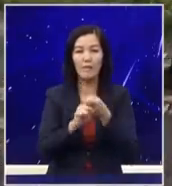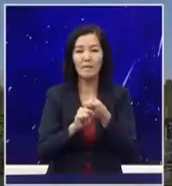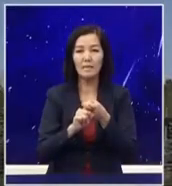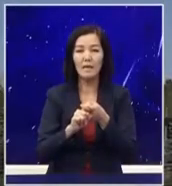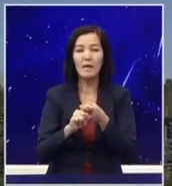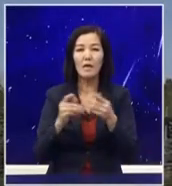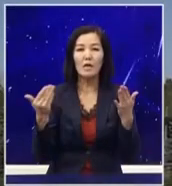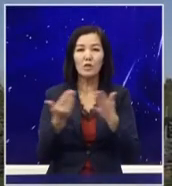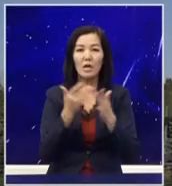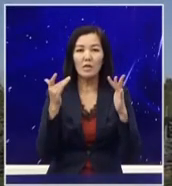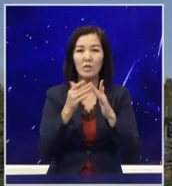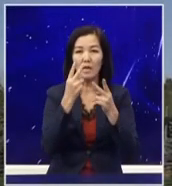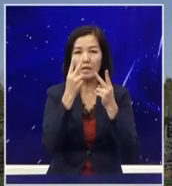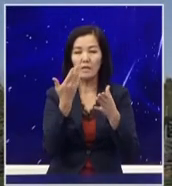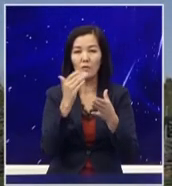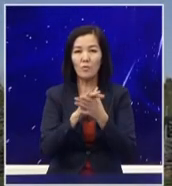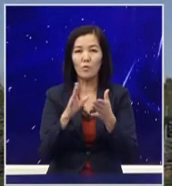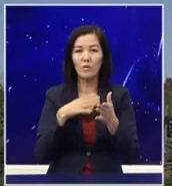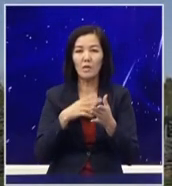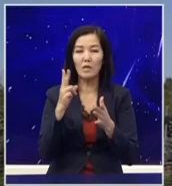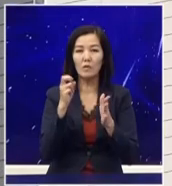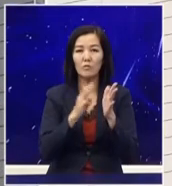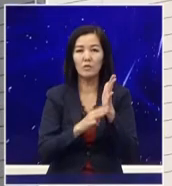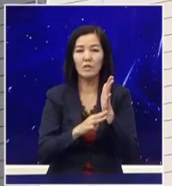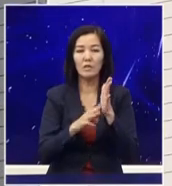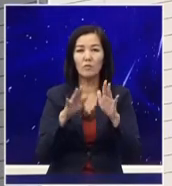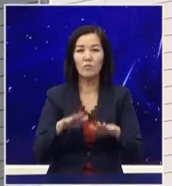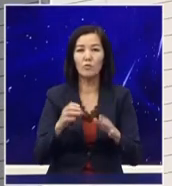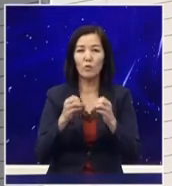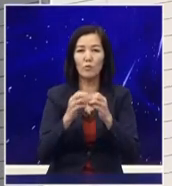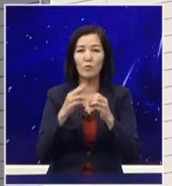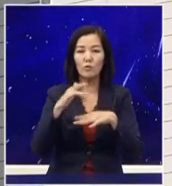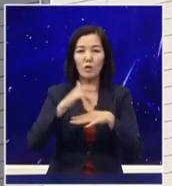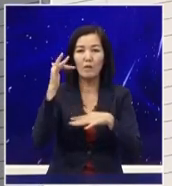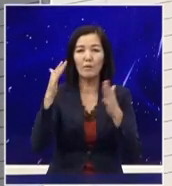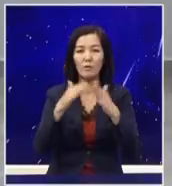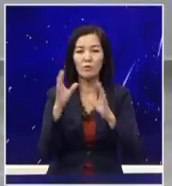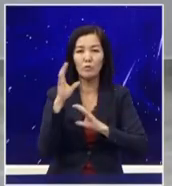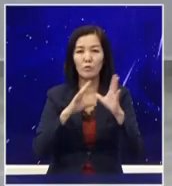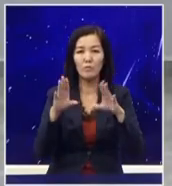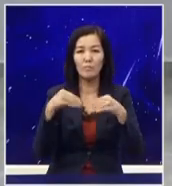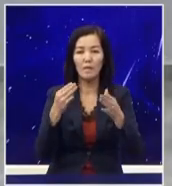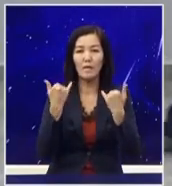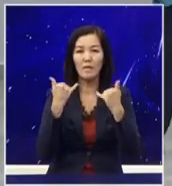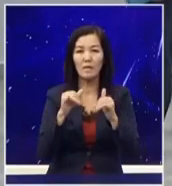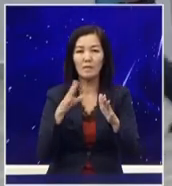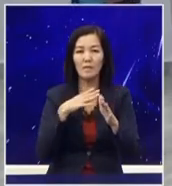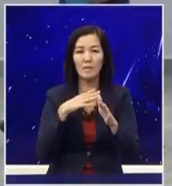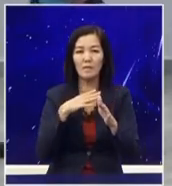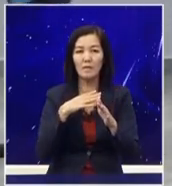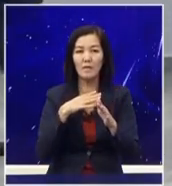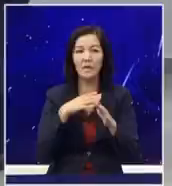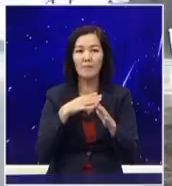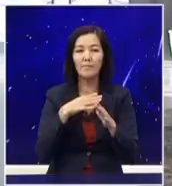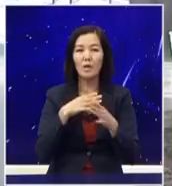жаңа жатақананы да көрді. 288 орындық 13 қабатты жаңа нысан студенттерге берілгеніне таңданысын жасырмады. Ширек